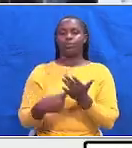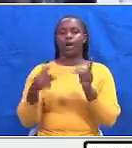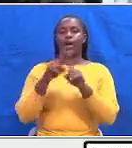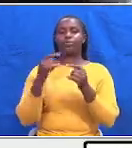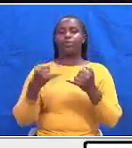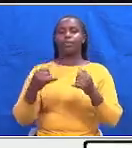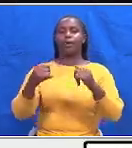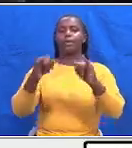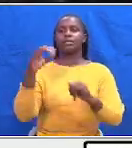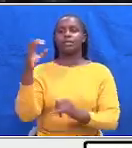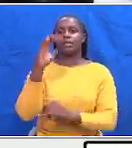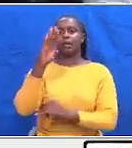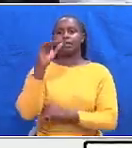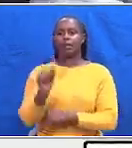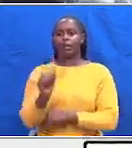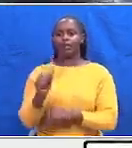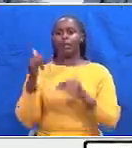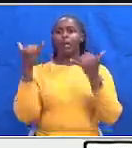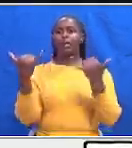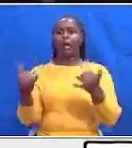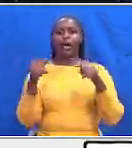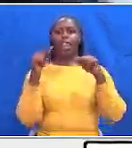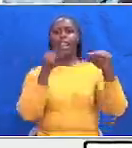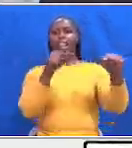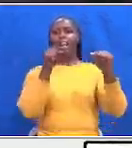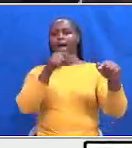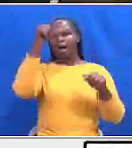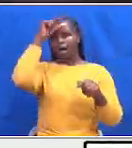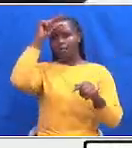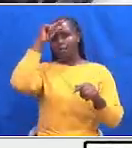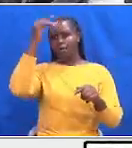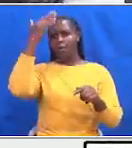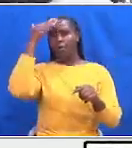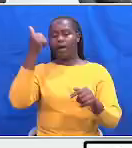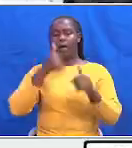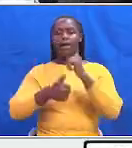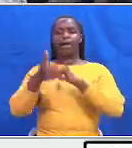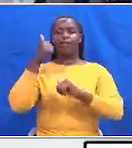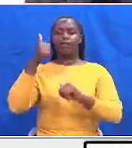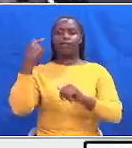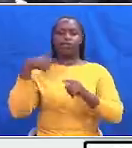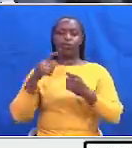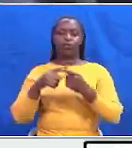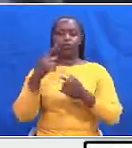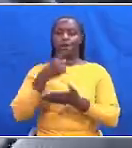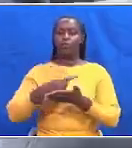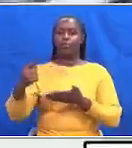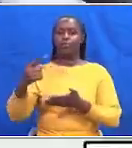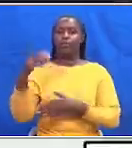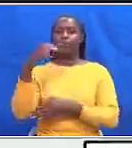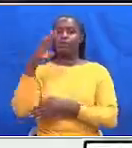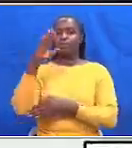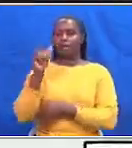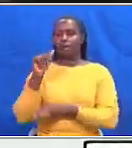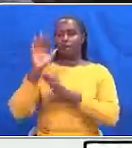the CBA. Wahadhiri wanailaumu serikali kukosa kuzingatia makubaliano yao katika mkataba wa kurejea kazini, vipengele